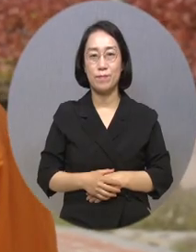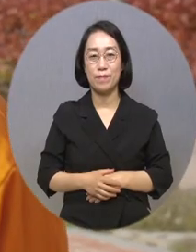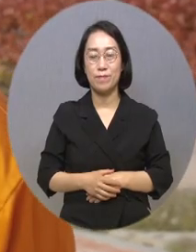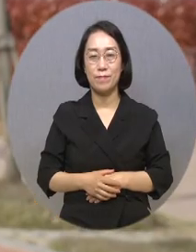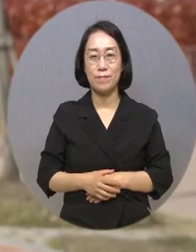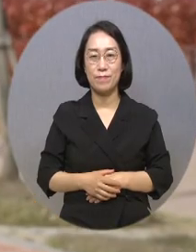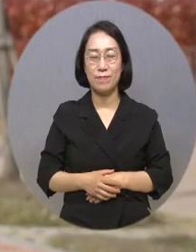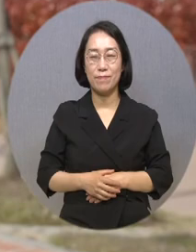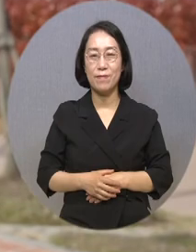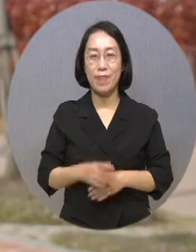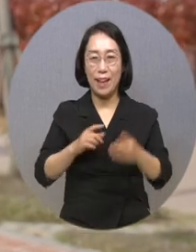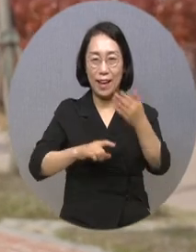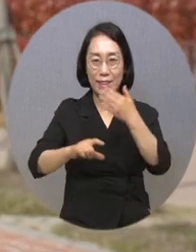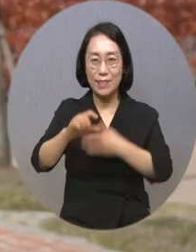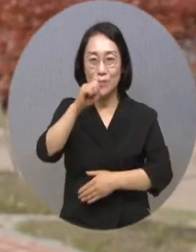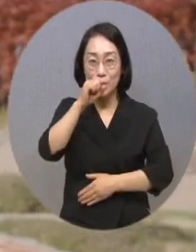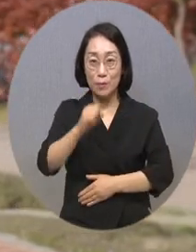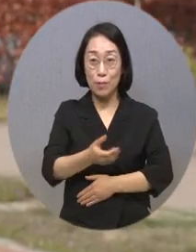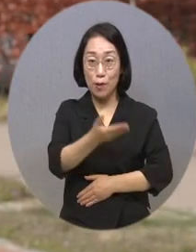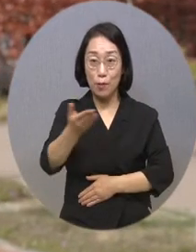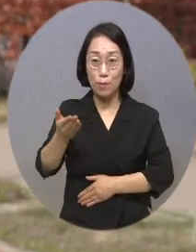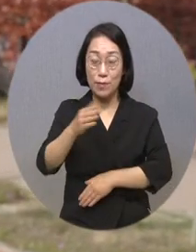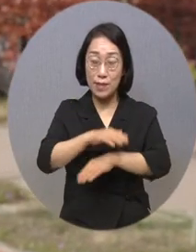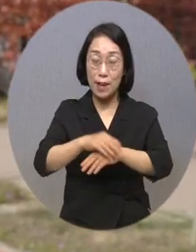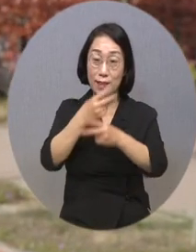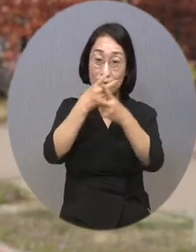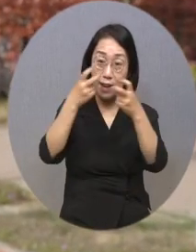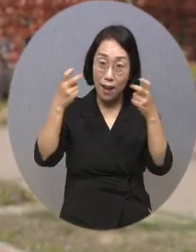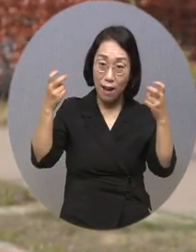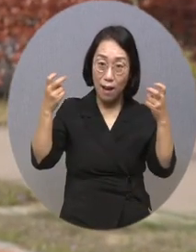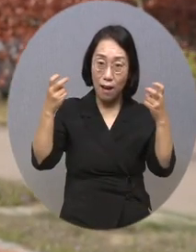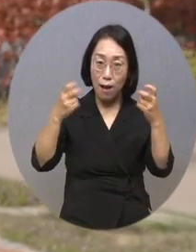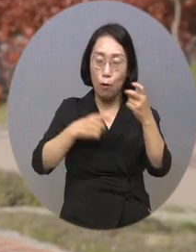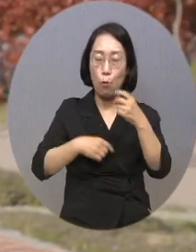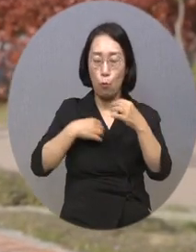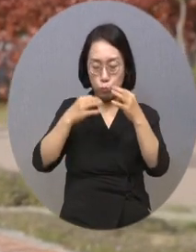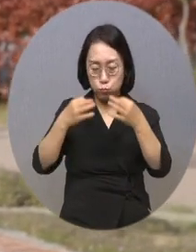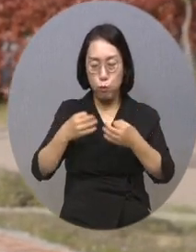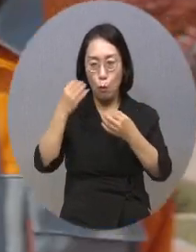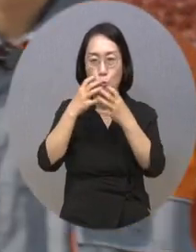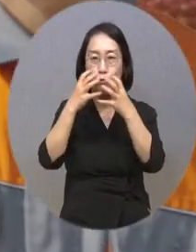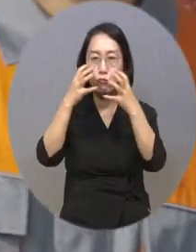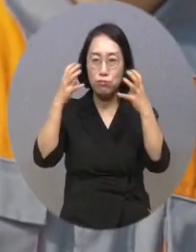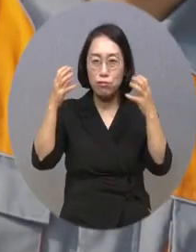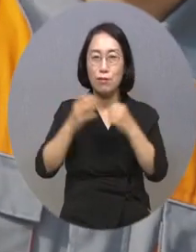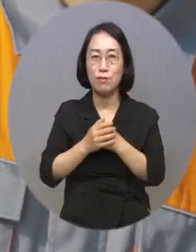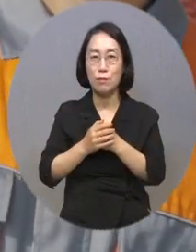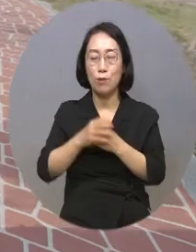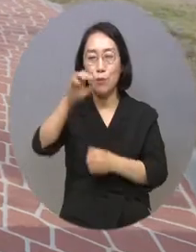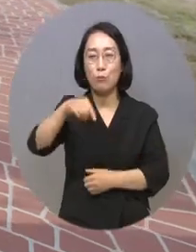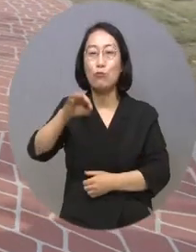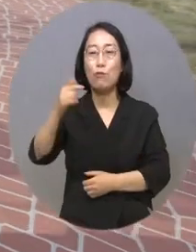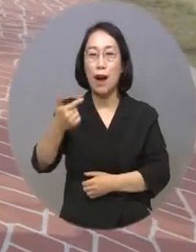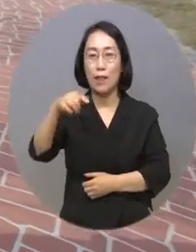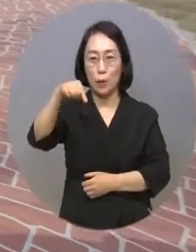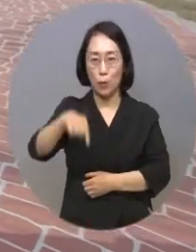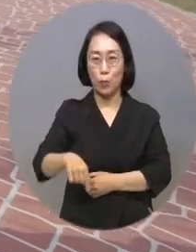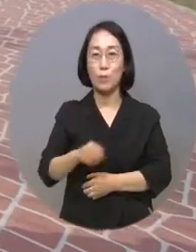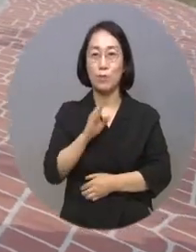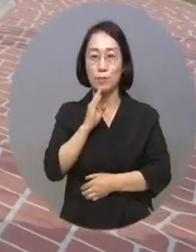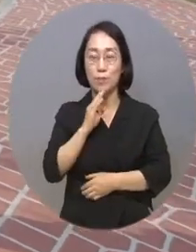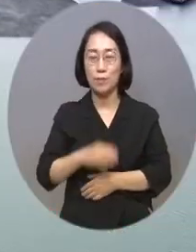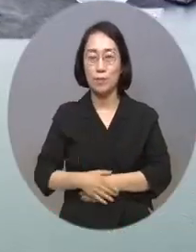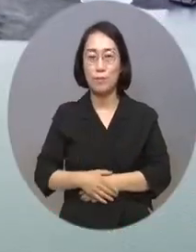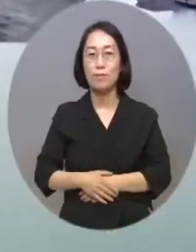상쾌한 아침입니다. 여러분들 간밤에 잠을 잘 주무셨나요? 전 너무 잘 잤나 뭐지 얼굴 퉁퉁 부었네요. 저희는 오늘 무안에 왔습니다. 바다